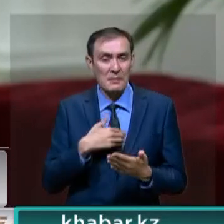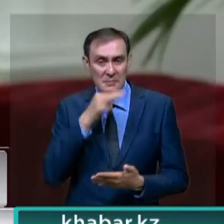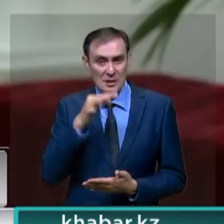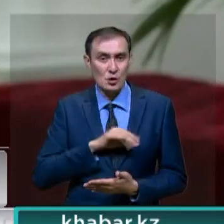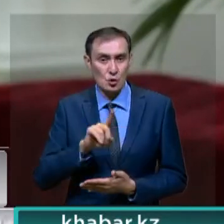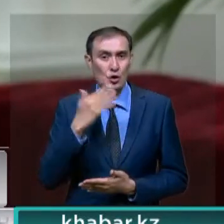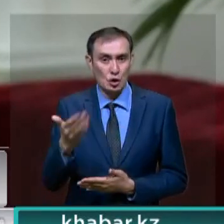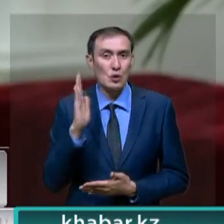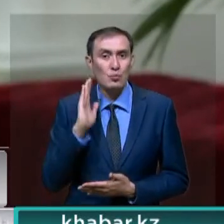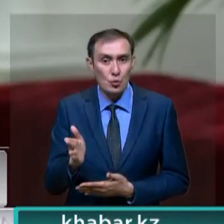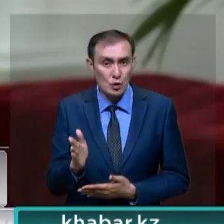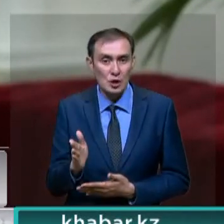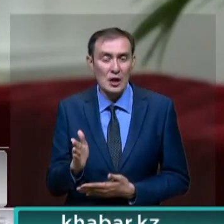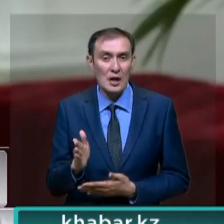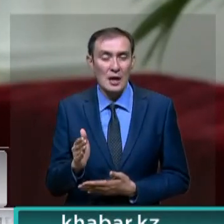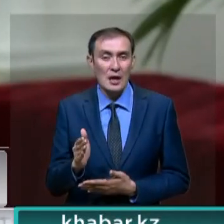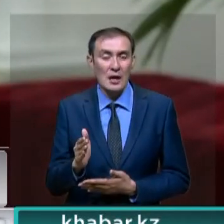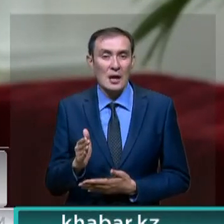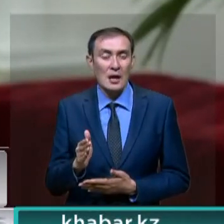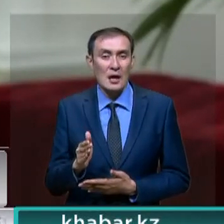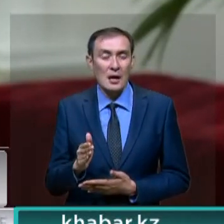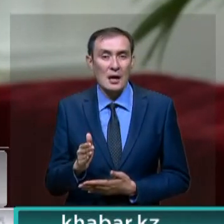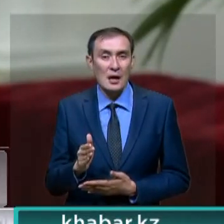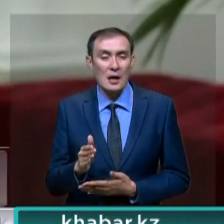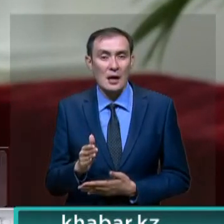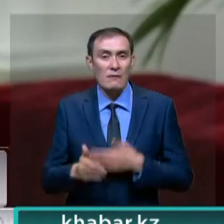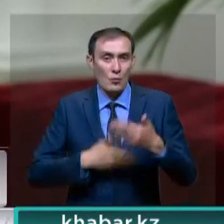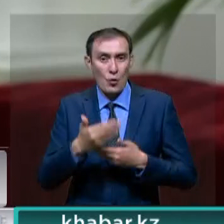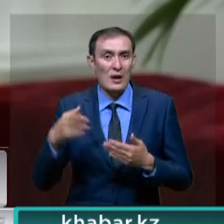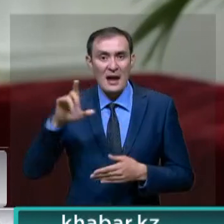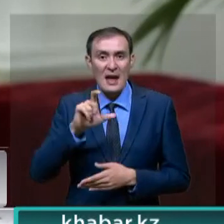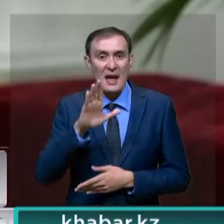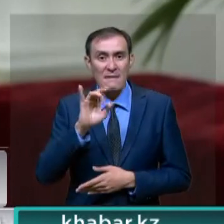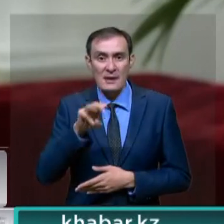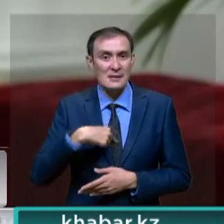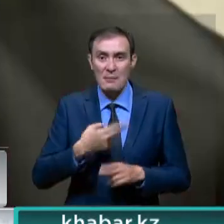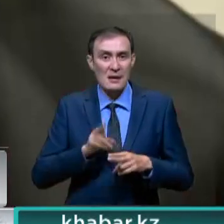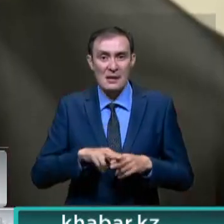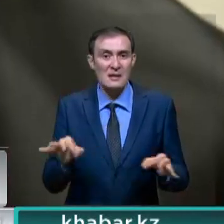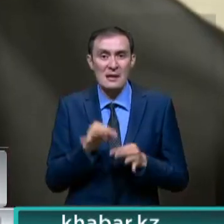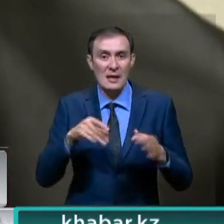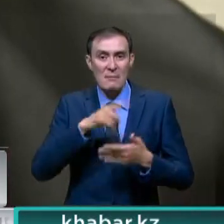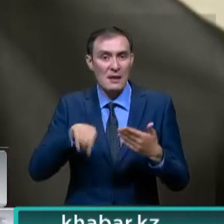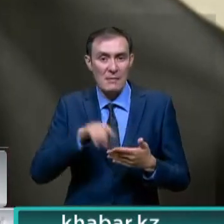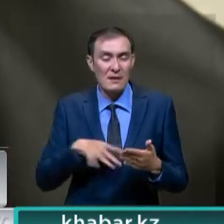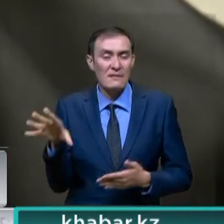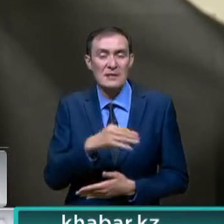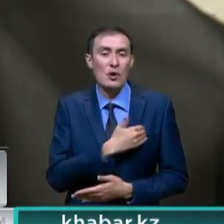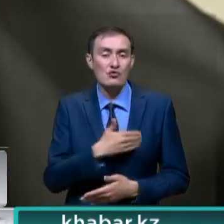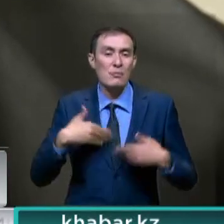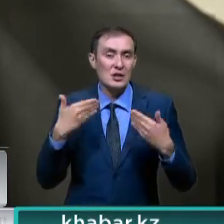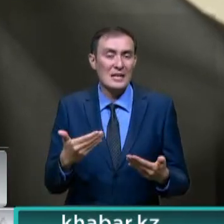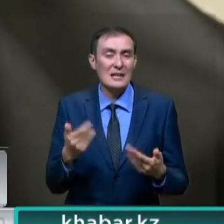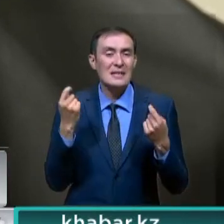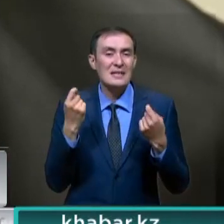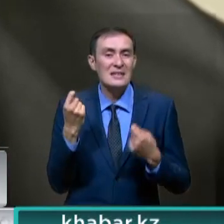ты будешь скакать на ягодицах в сторону Эвереста, я бы, наверное, бы никогда бы в это не поверил. Всем бы пожелала, конечно,